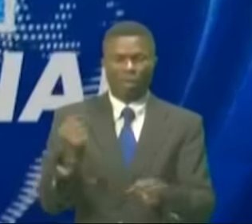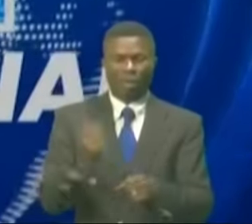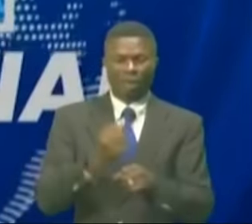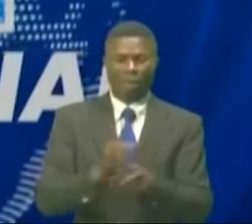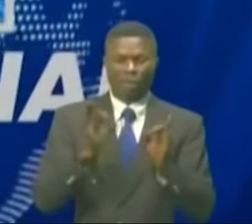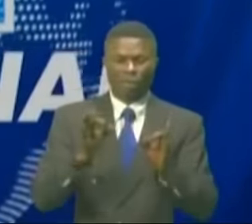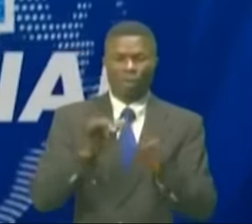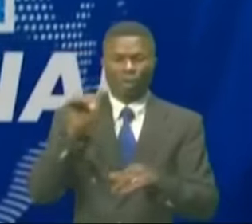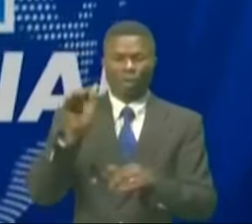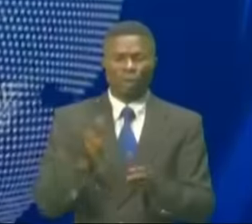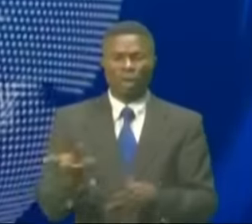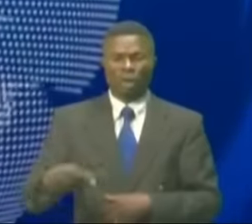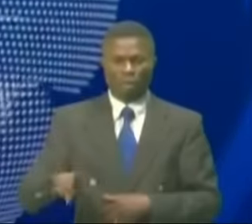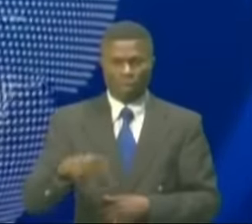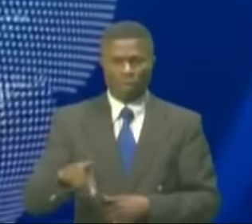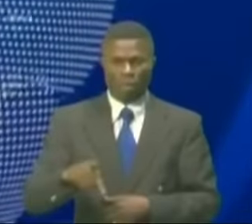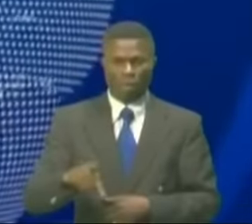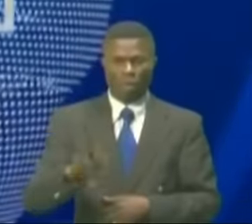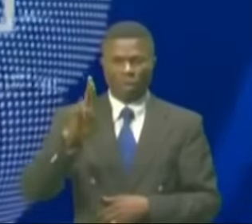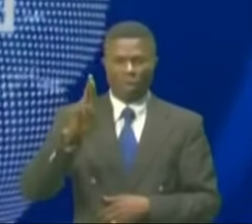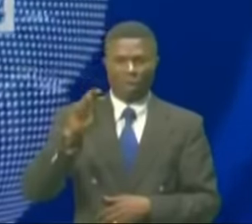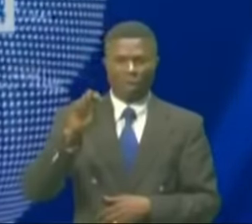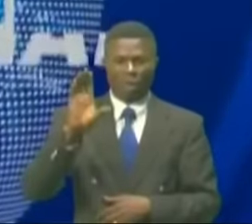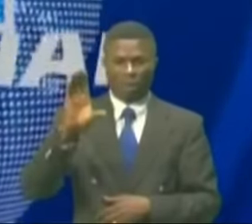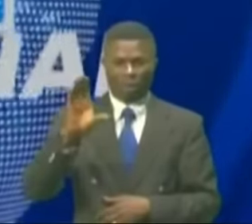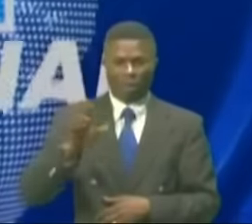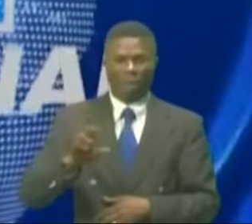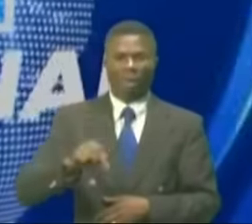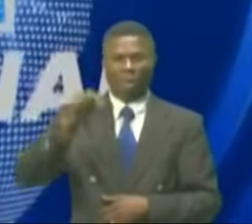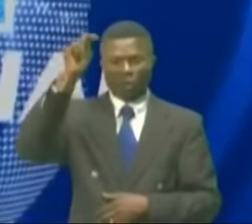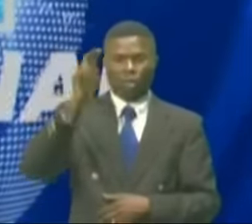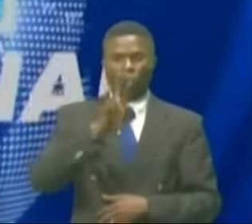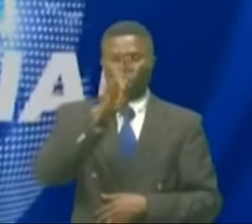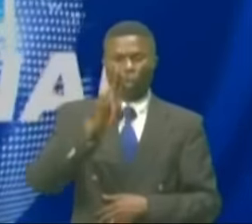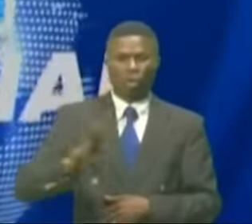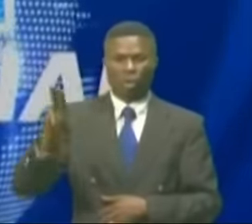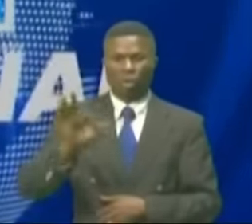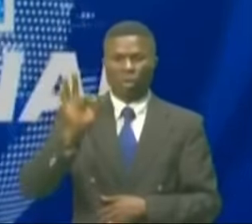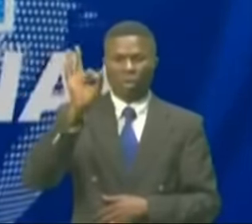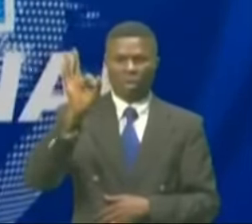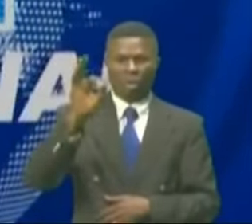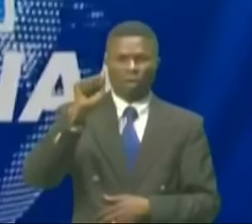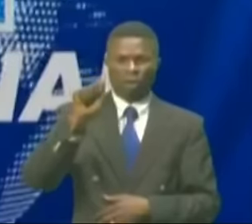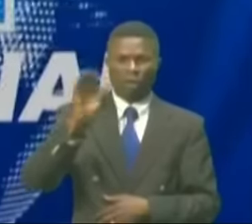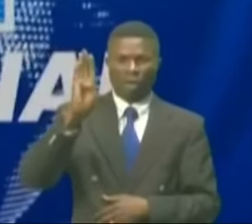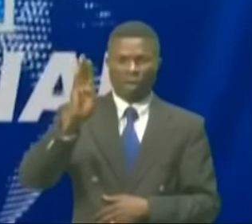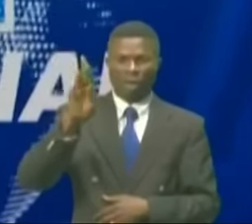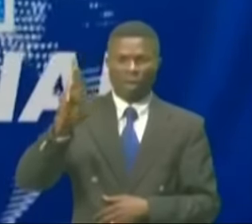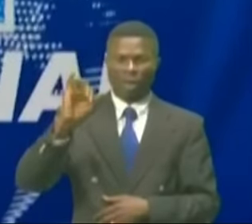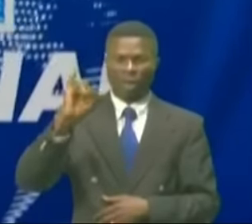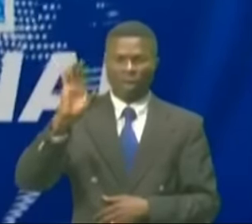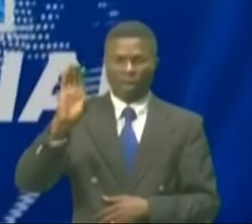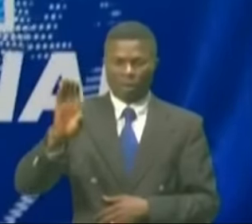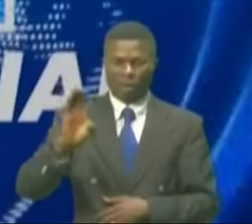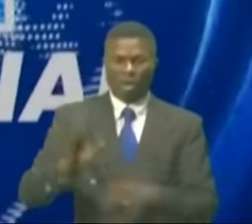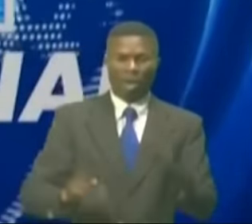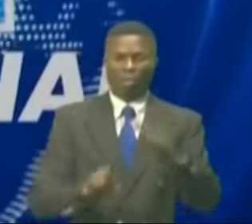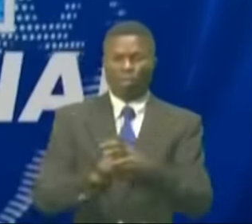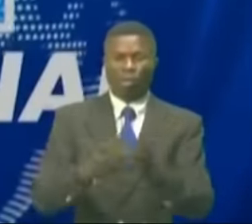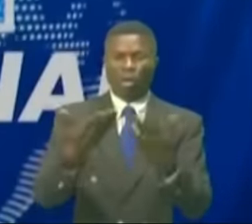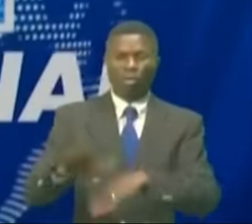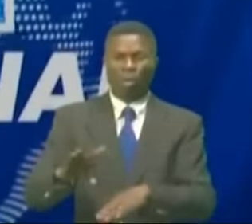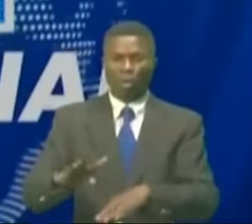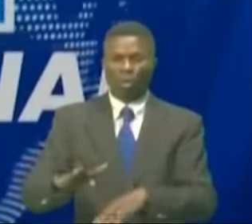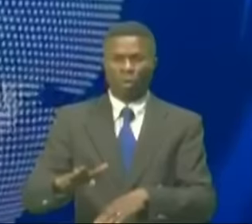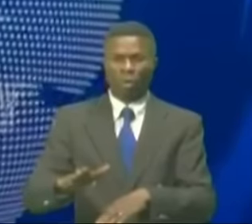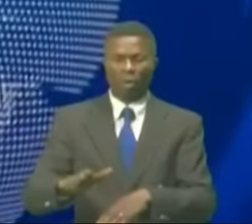de directeur provincial de la RTNC Nord Ubangi. Fabrice Wandenge Djokoli s'est éteint brutalement, foudroyé